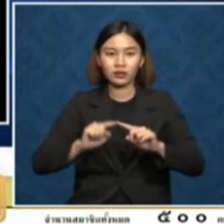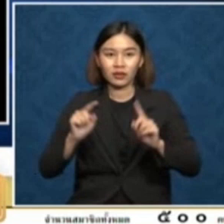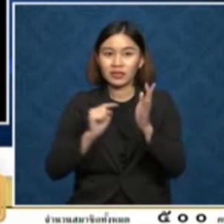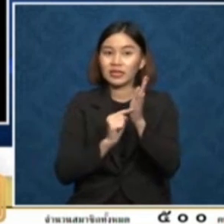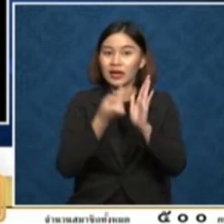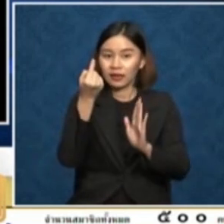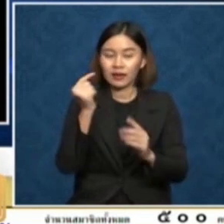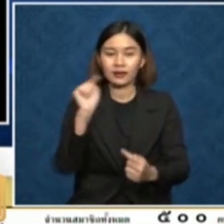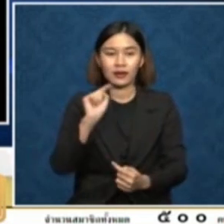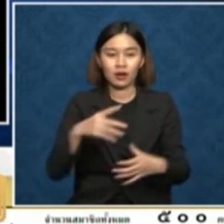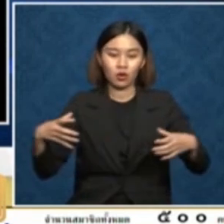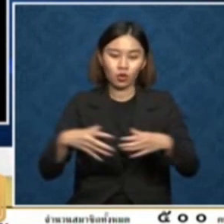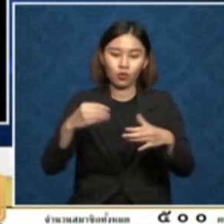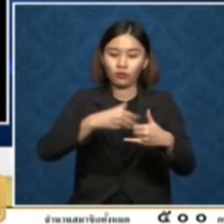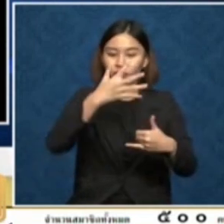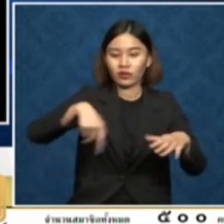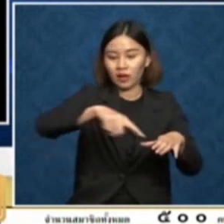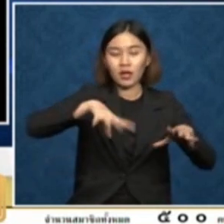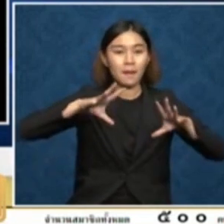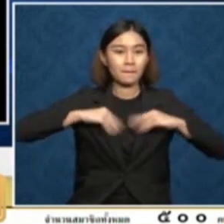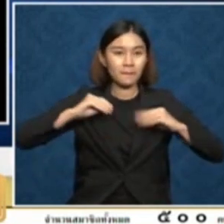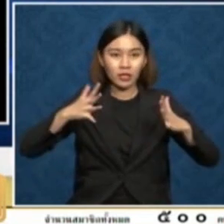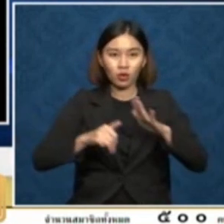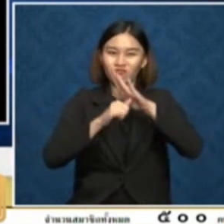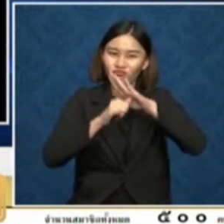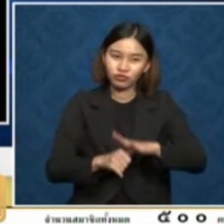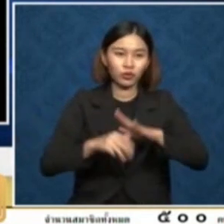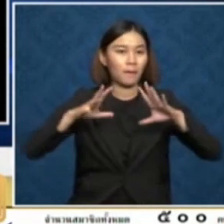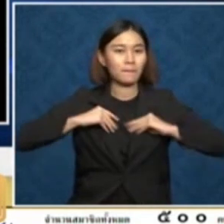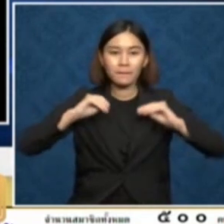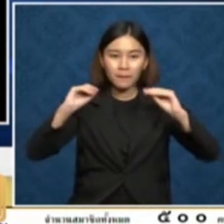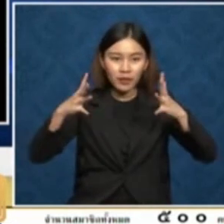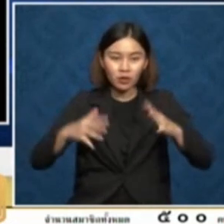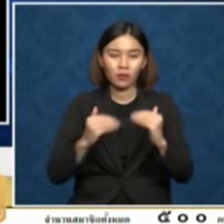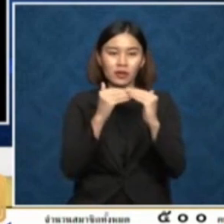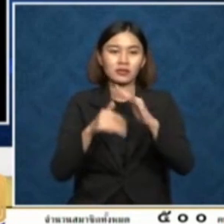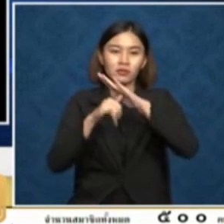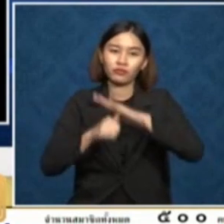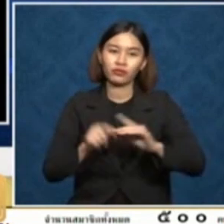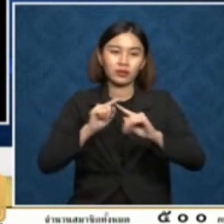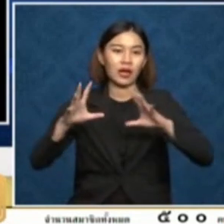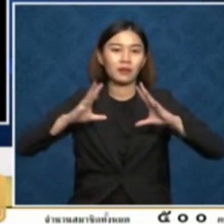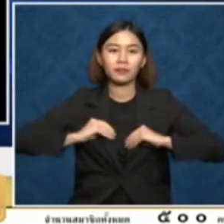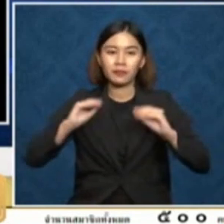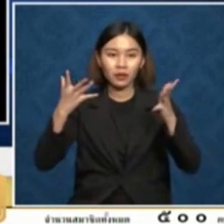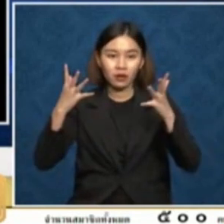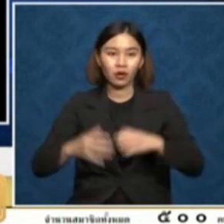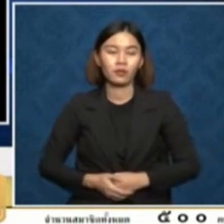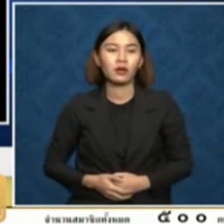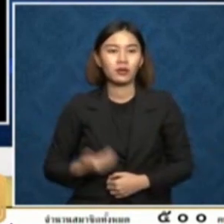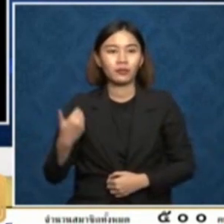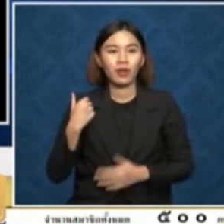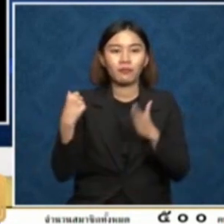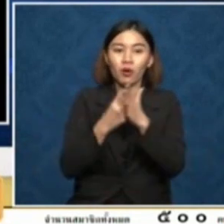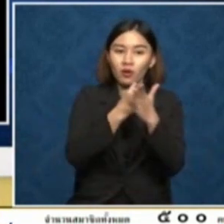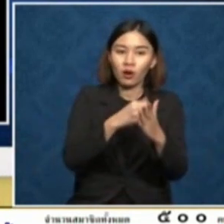ายโดยเจาะจงไปที่กลุ่มคนที่แต่งหญิงค่ะนี่ไม่ใช่ครั้งแรกนะคะที่เจ้าหน้าที่รัฐใช้กำลังกับกลุ่มคนที่มี